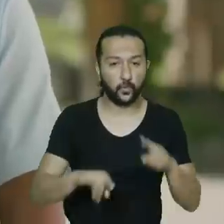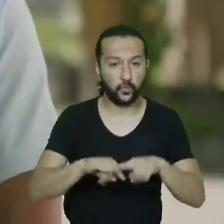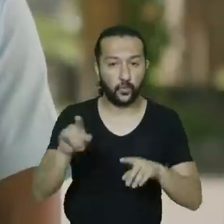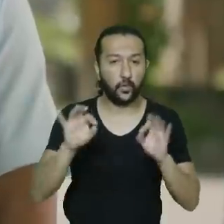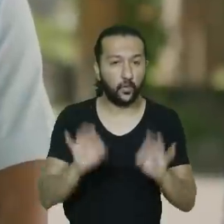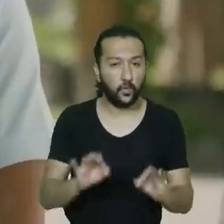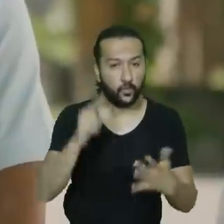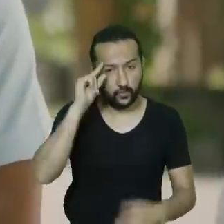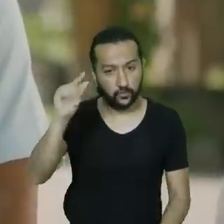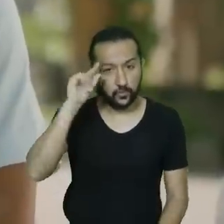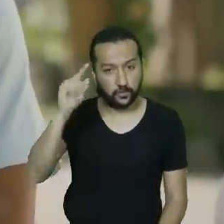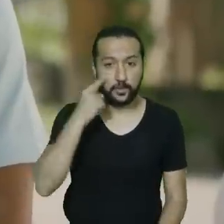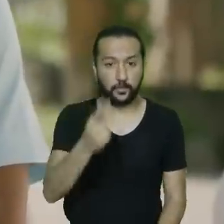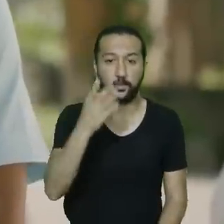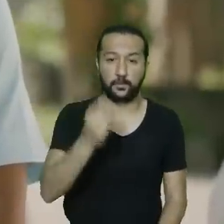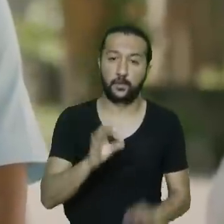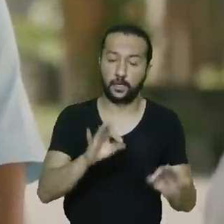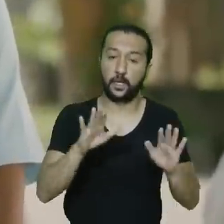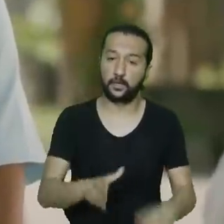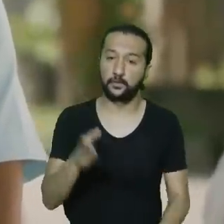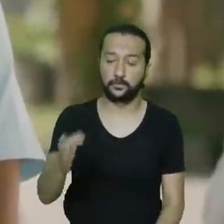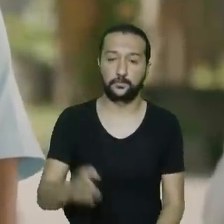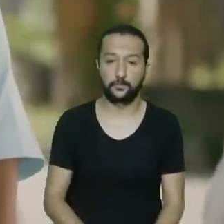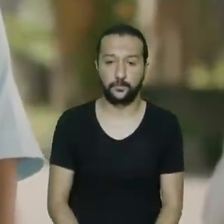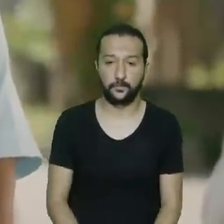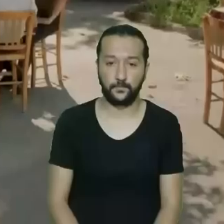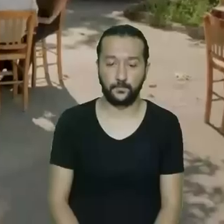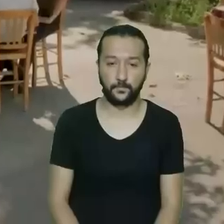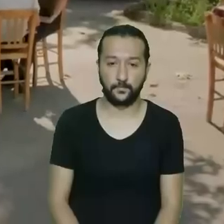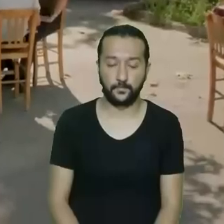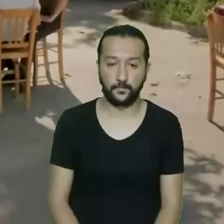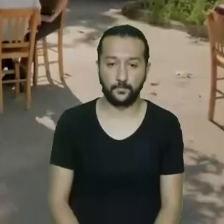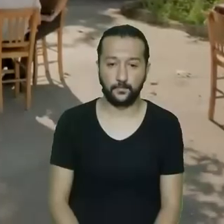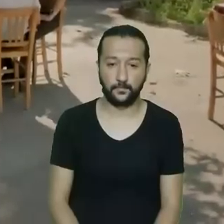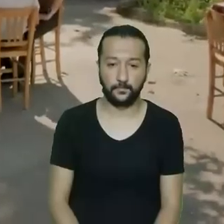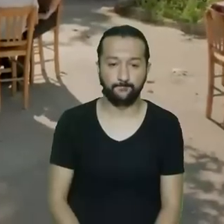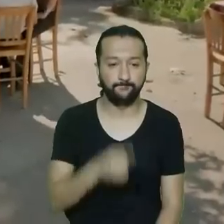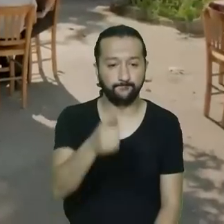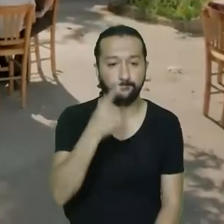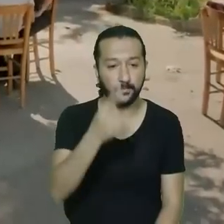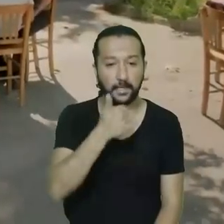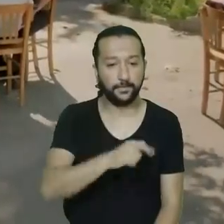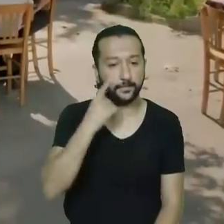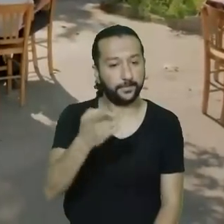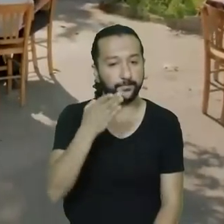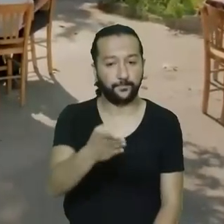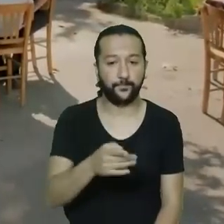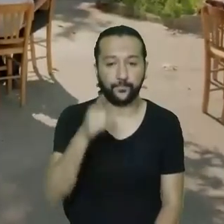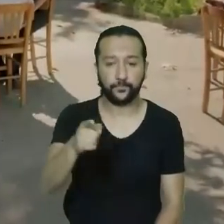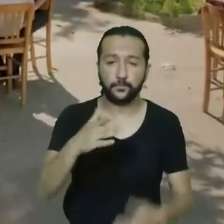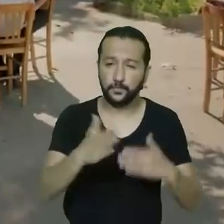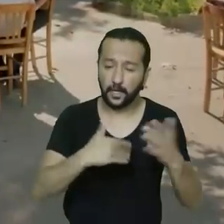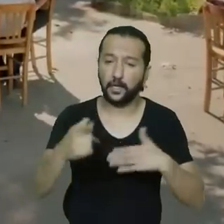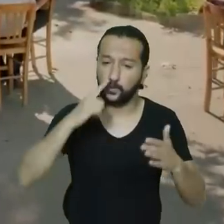Hüseyin de öyle. Şüpheli şüpheli baktı kaldı. Öyle baktı kaldı. Süzdüğü gözlerini etrafta gezdirdi. Amcım bak sen ya. Sen